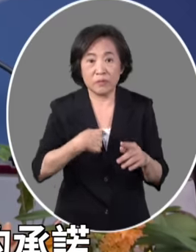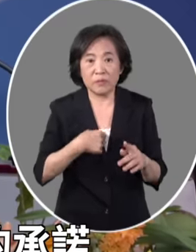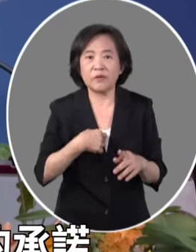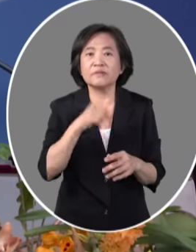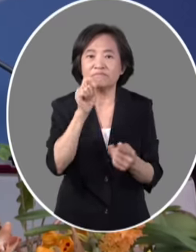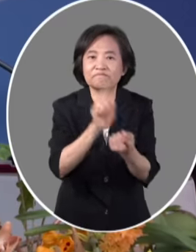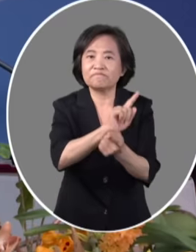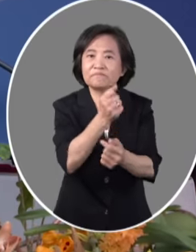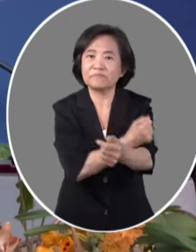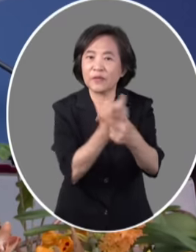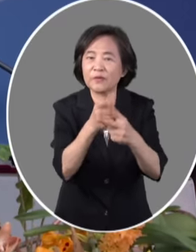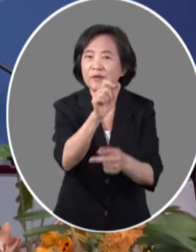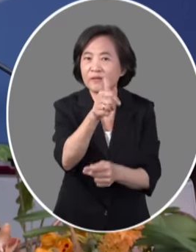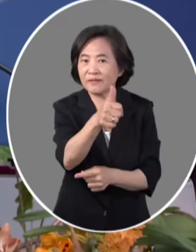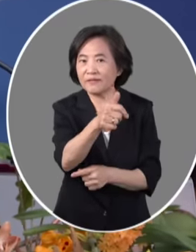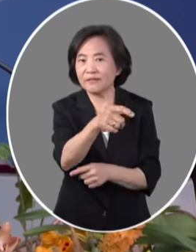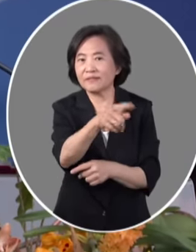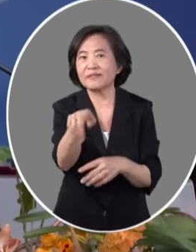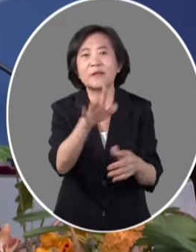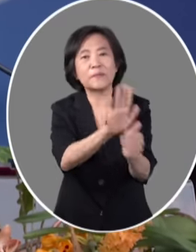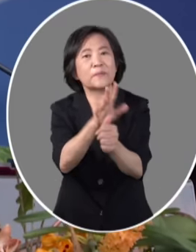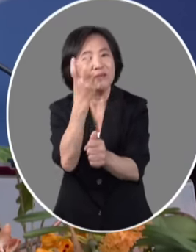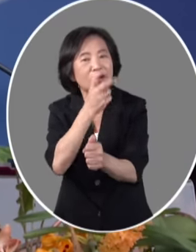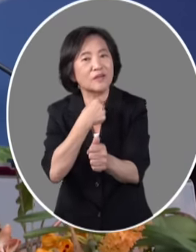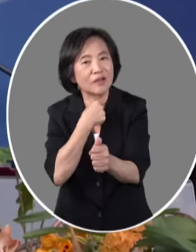诺。前阵子，